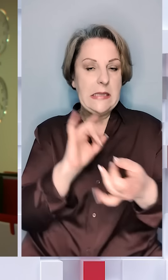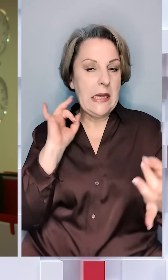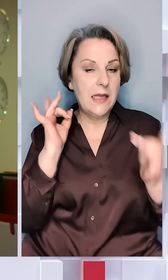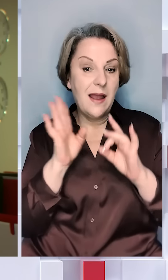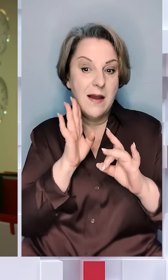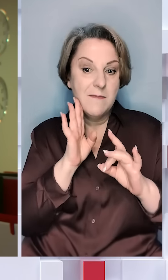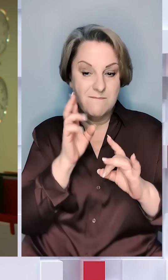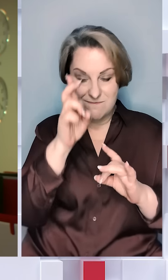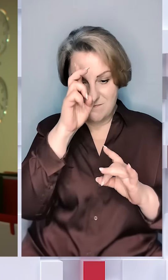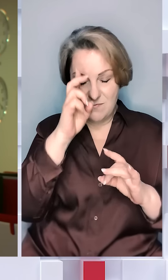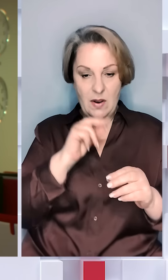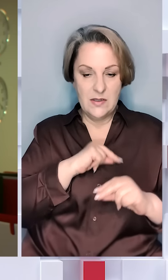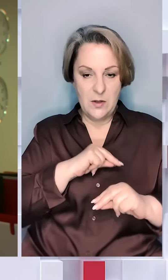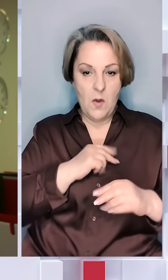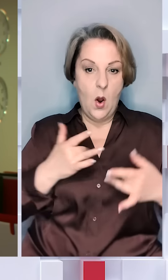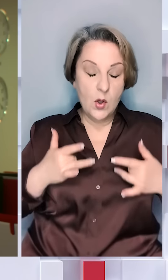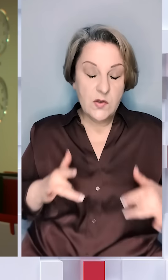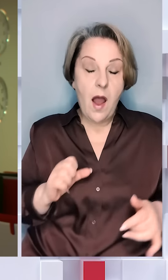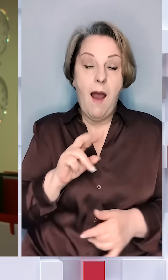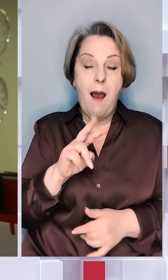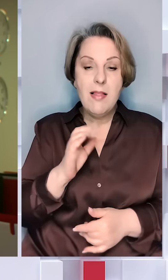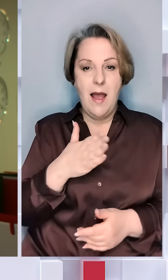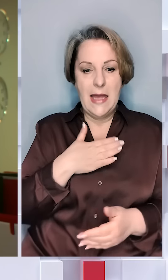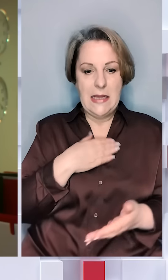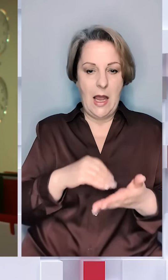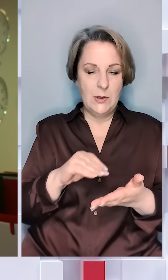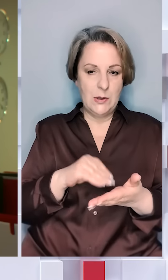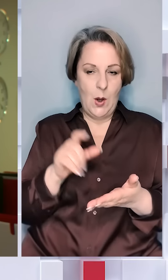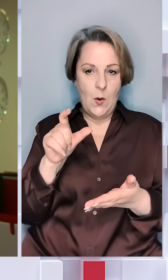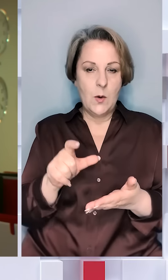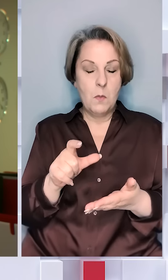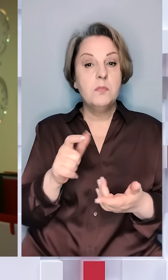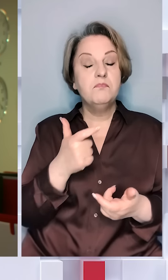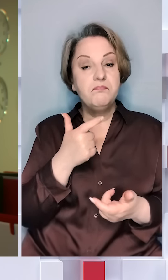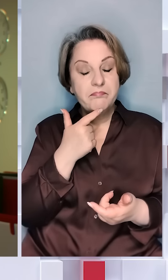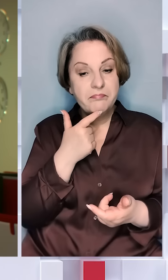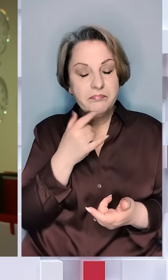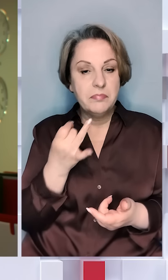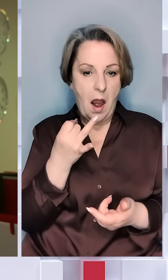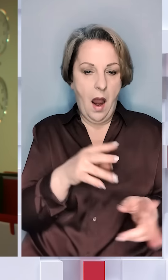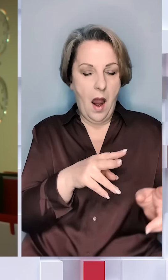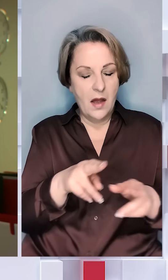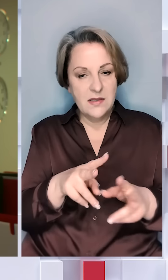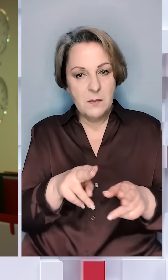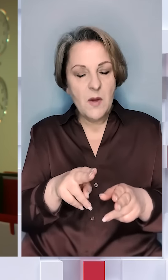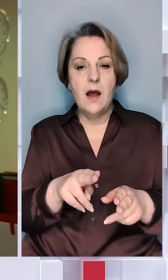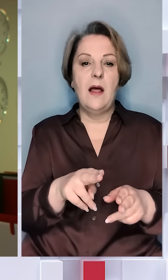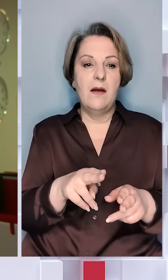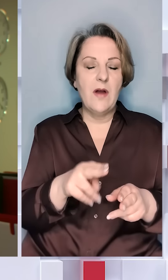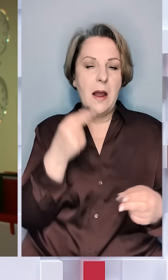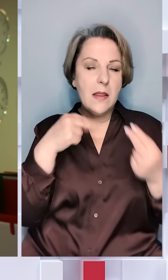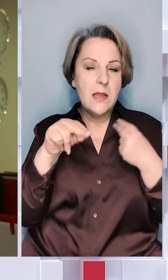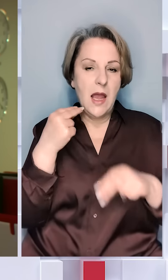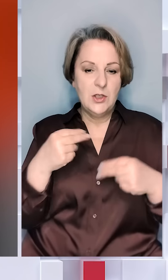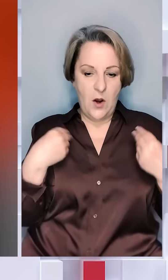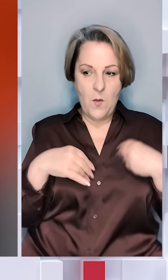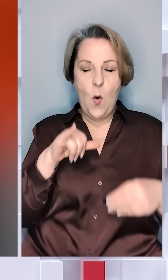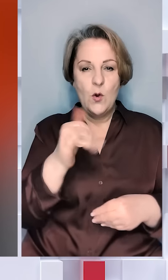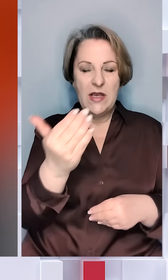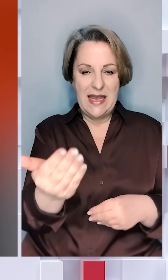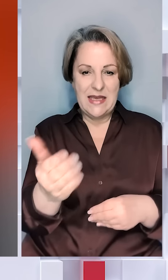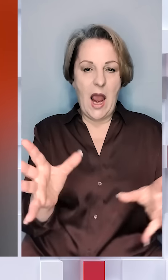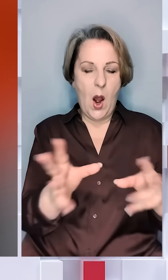держслужбовиця звільнилась, але наша кореспондентка Марічка Кужик зацікавилася, чи таке саме лакшері вбрання в її колег-митників.